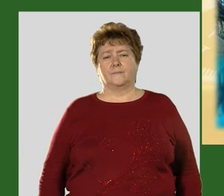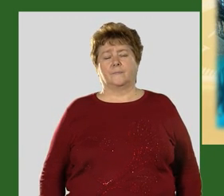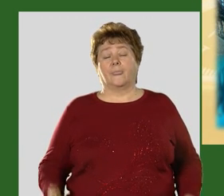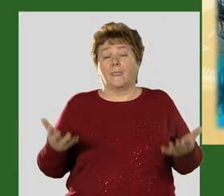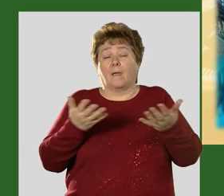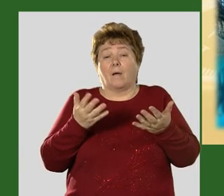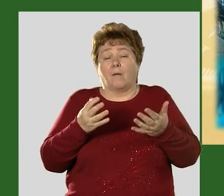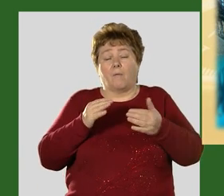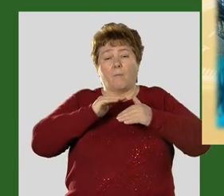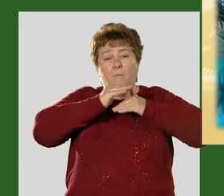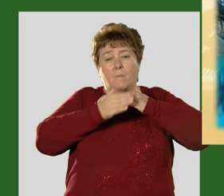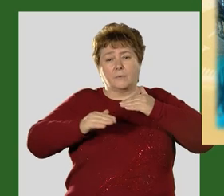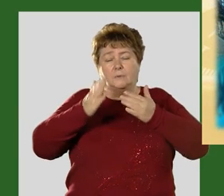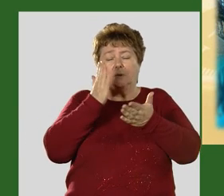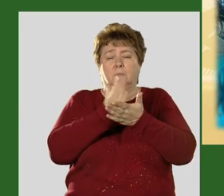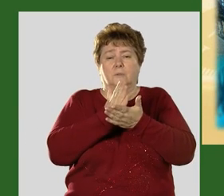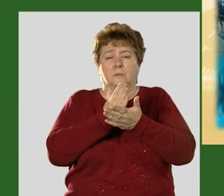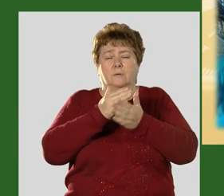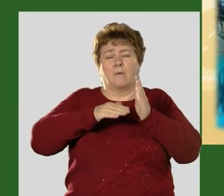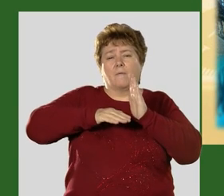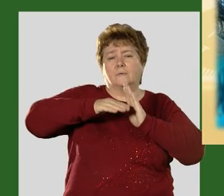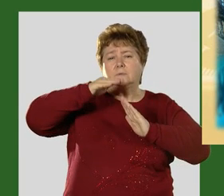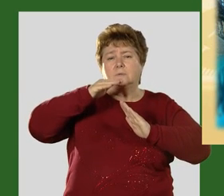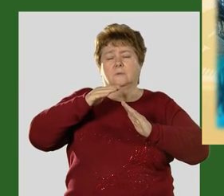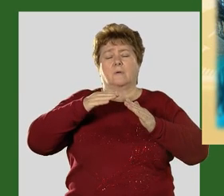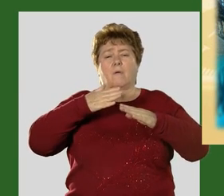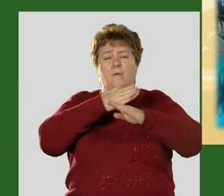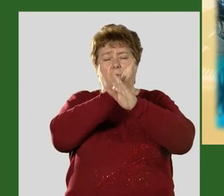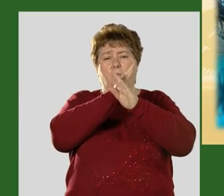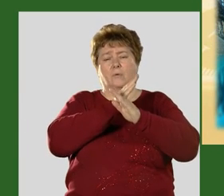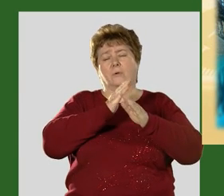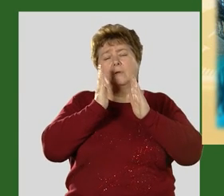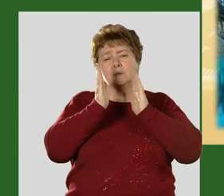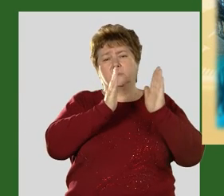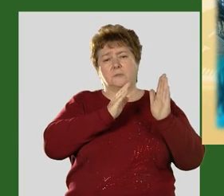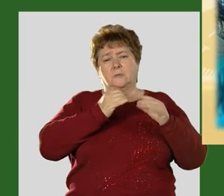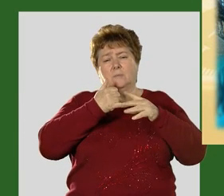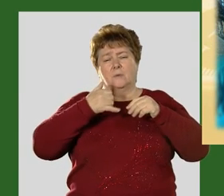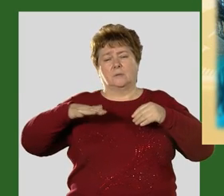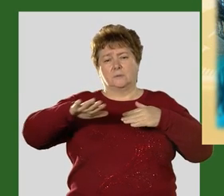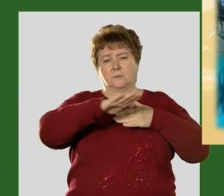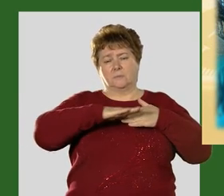На каком материке расположена высочайшая горная система Земли?